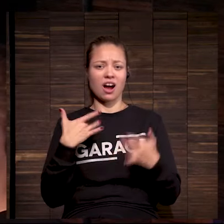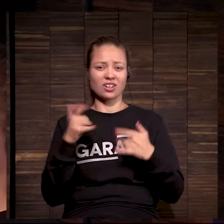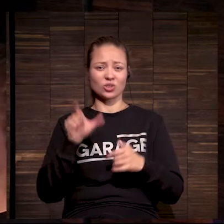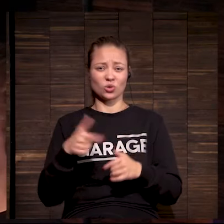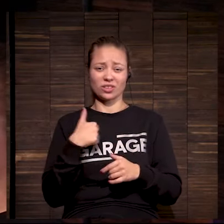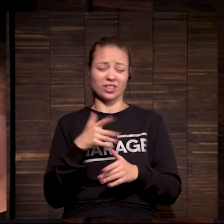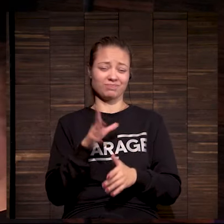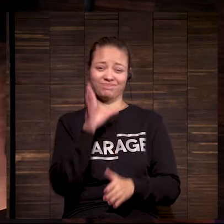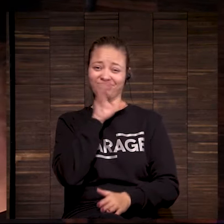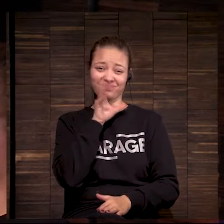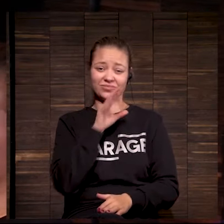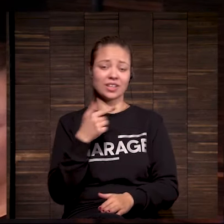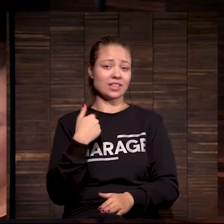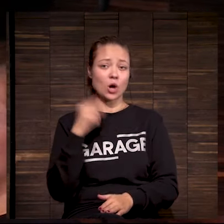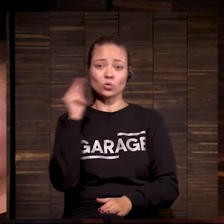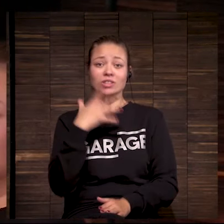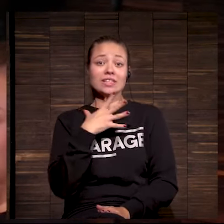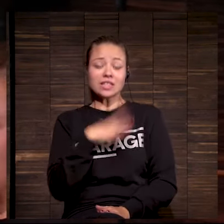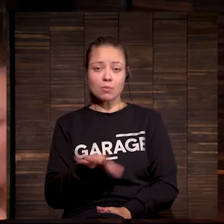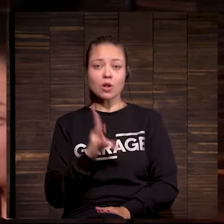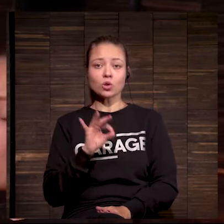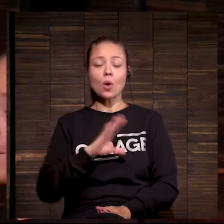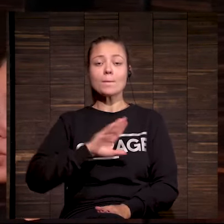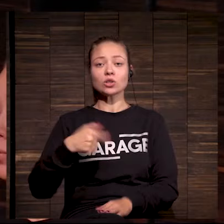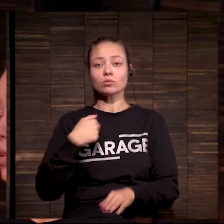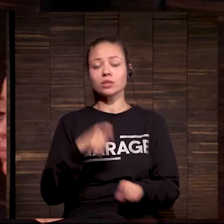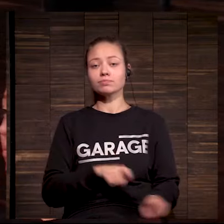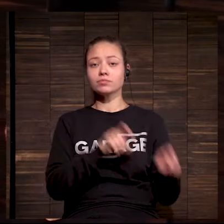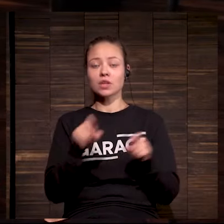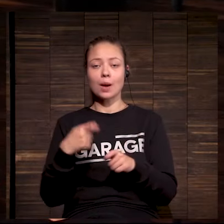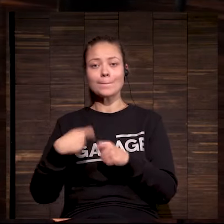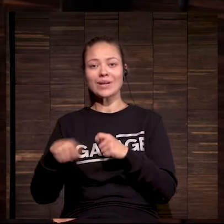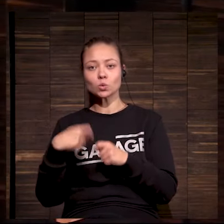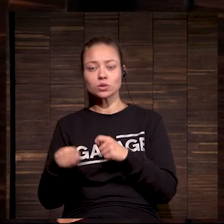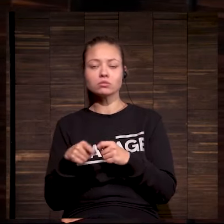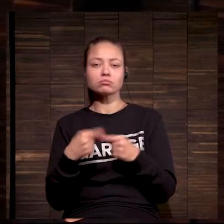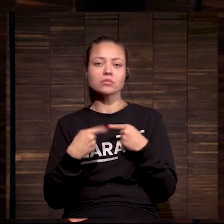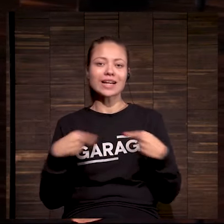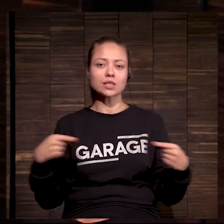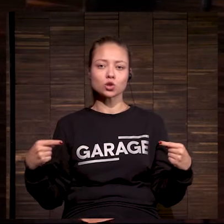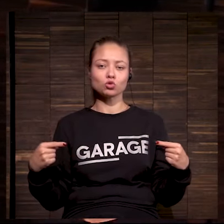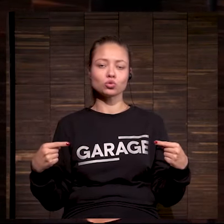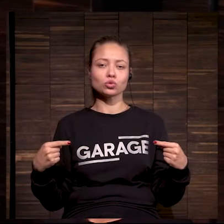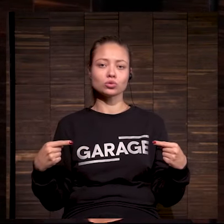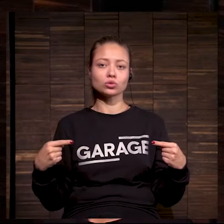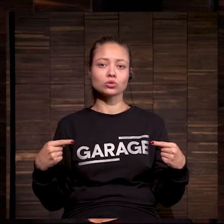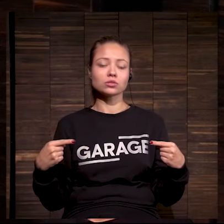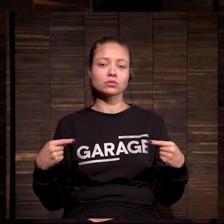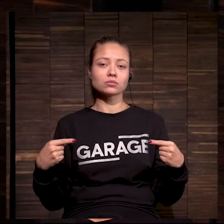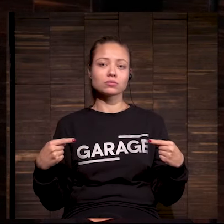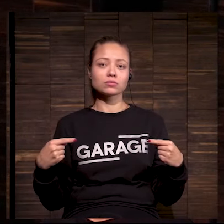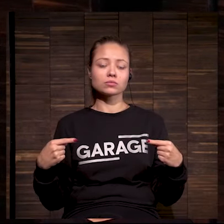я не учился но потом я перешел к продюсированию различных различных